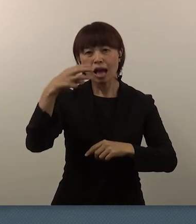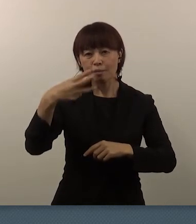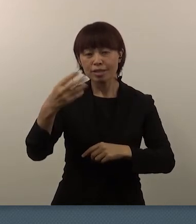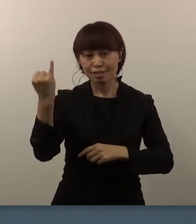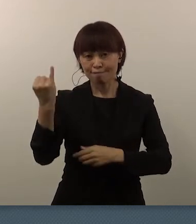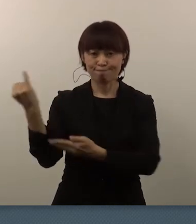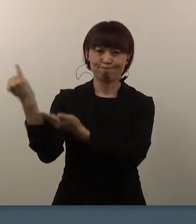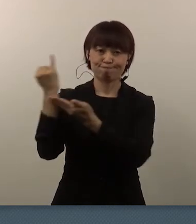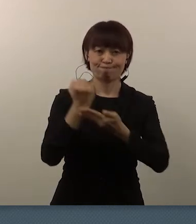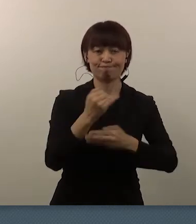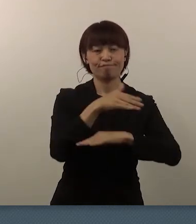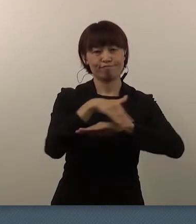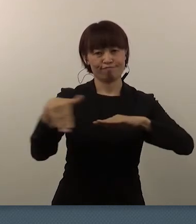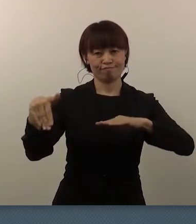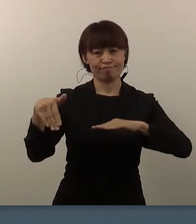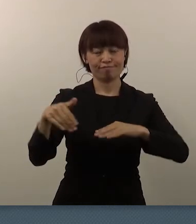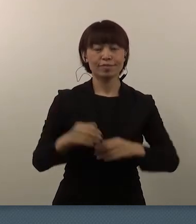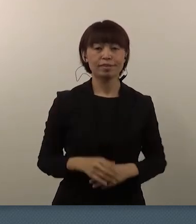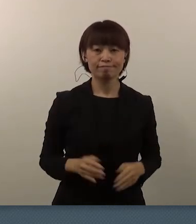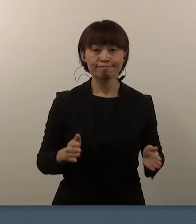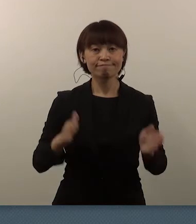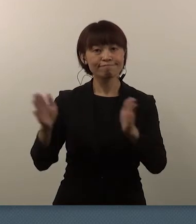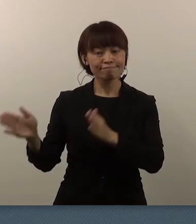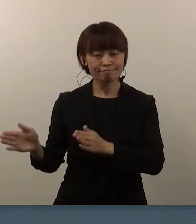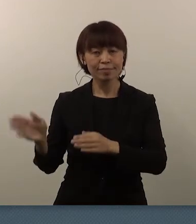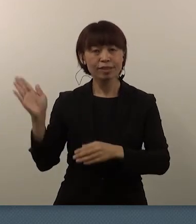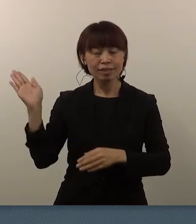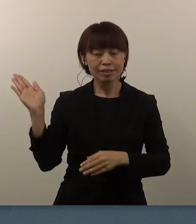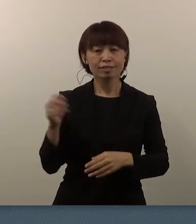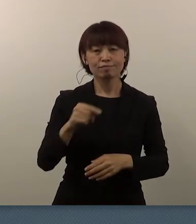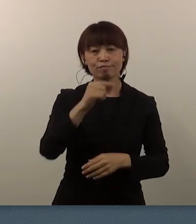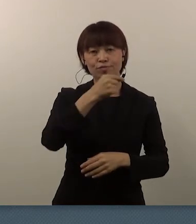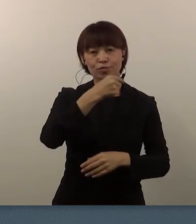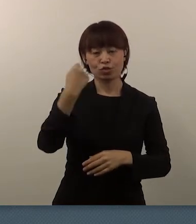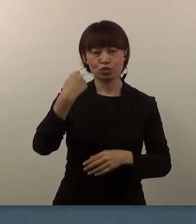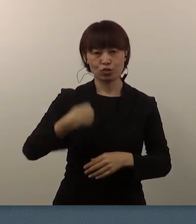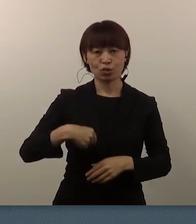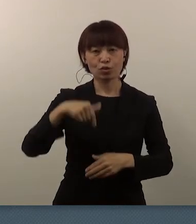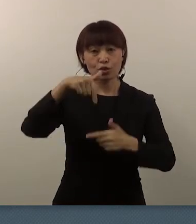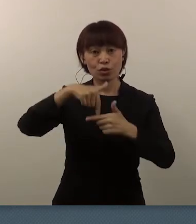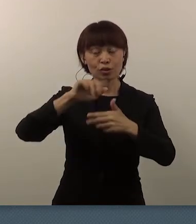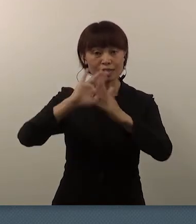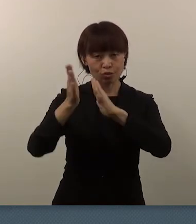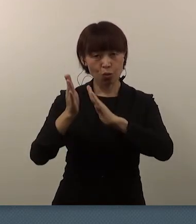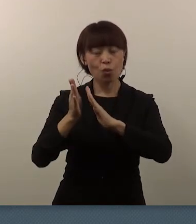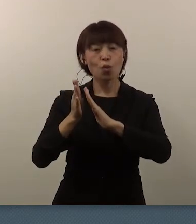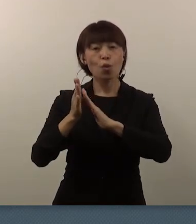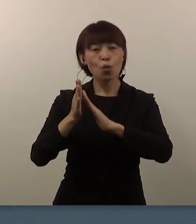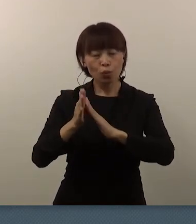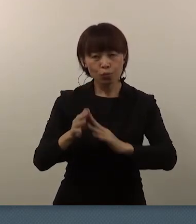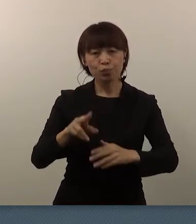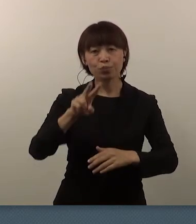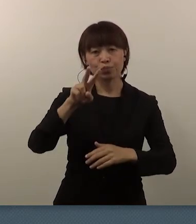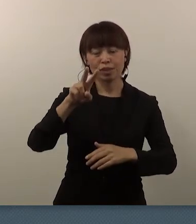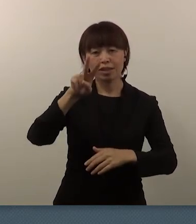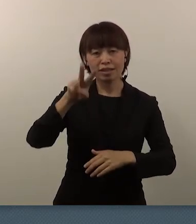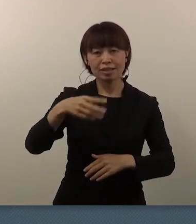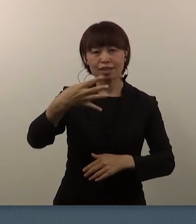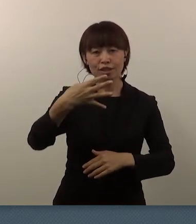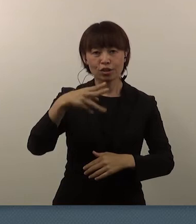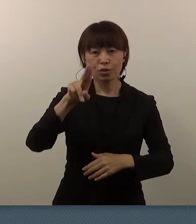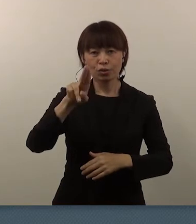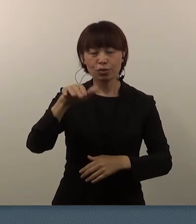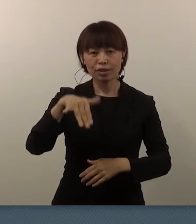次に、中国遼寧省への訪問についてです。本県が中国遼寧省と友好提携を締結してから、今